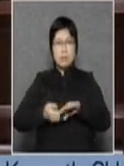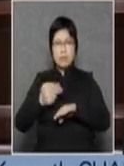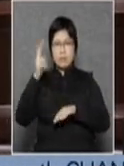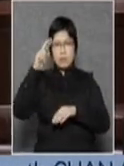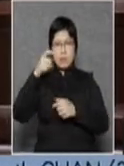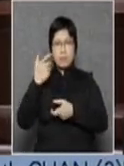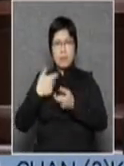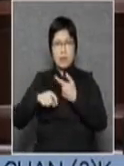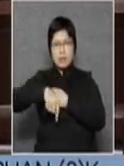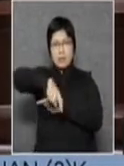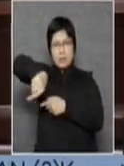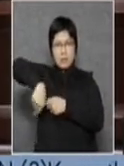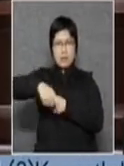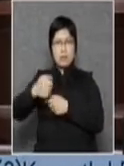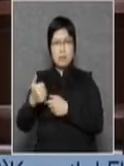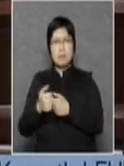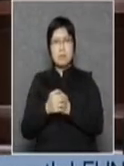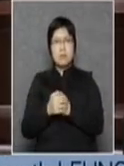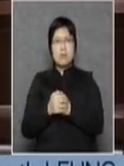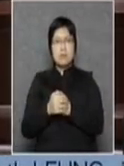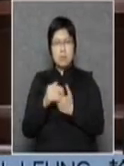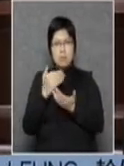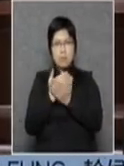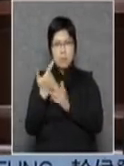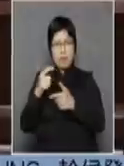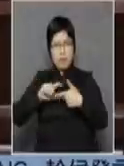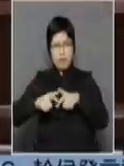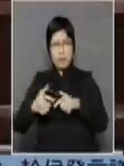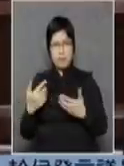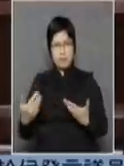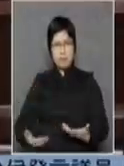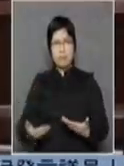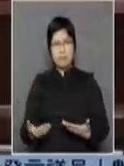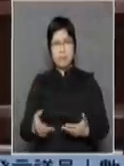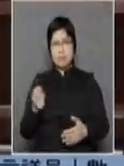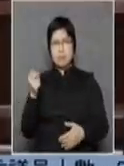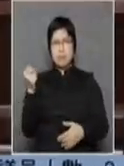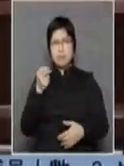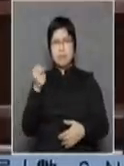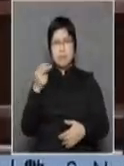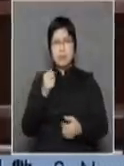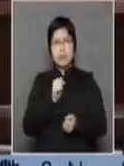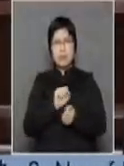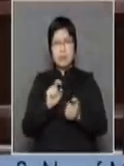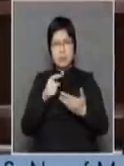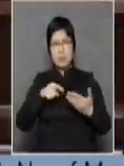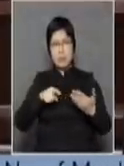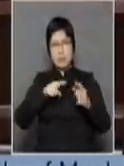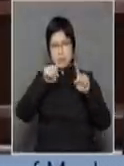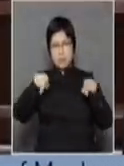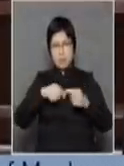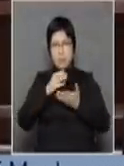賣地嘅。主席，喺8招之中，或者我今日呢再講一講釋放勾地表嘅部分土